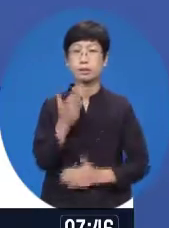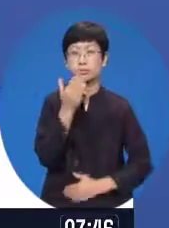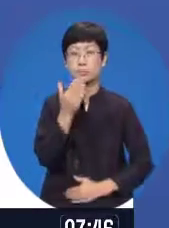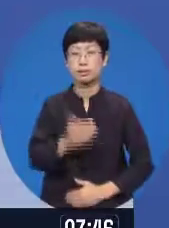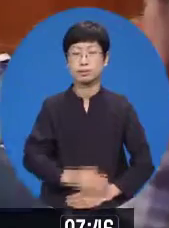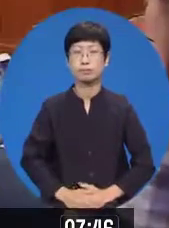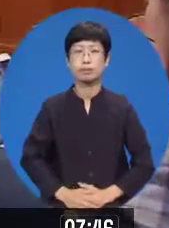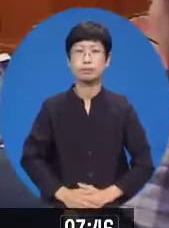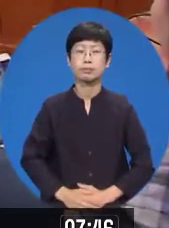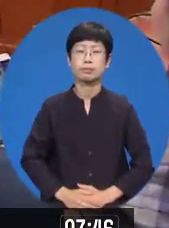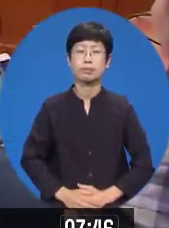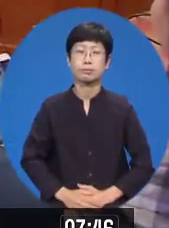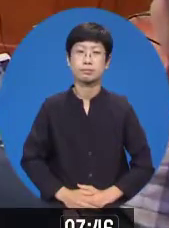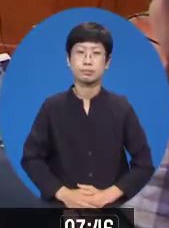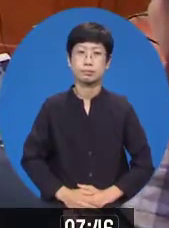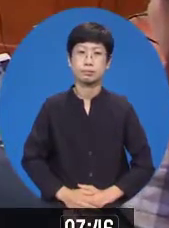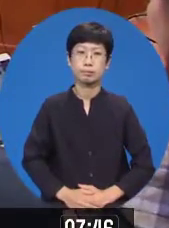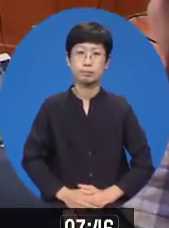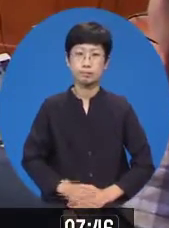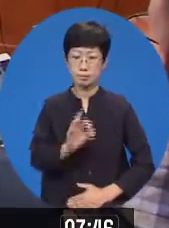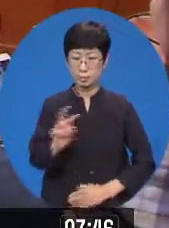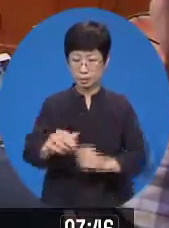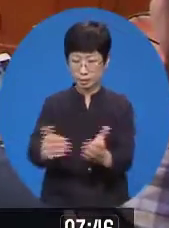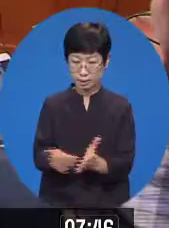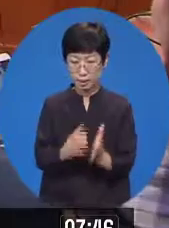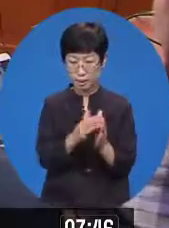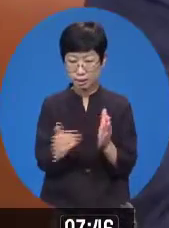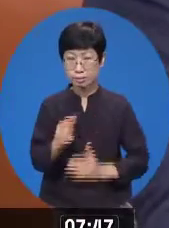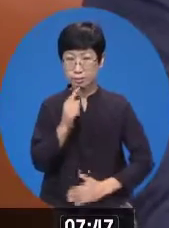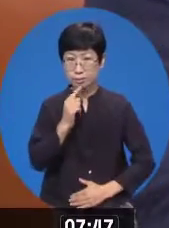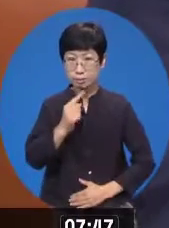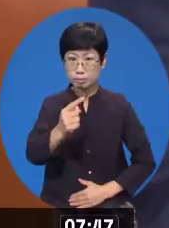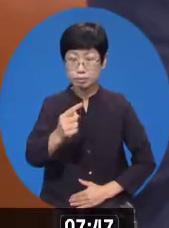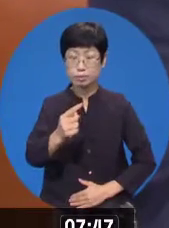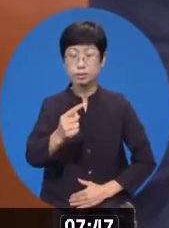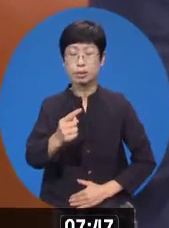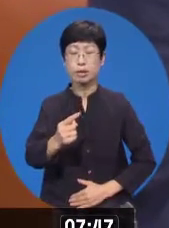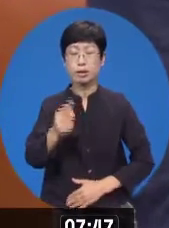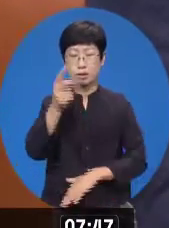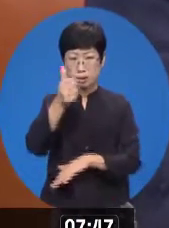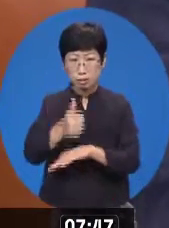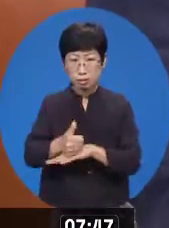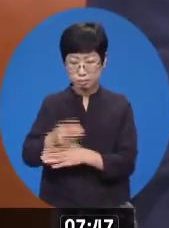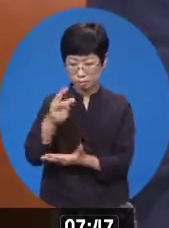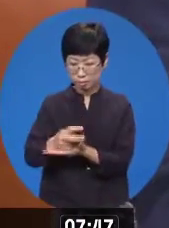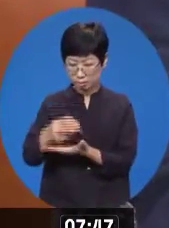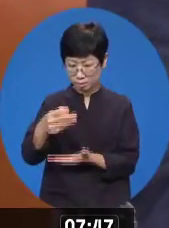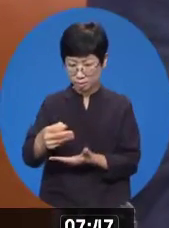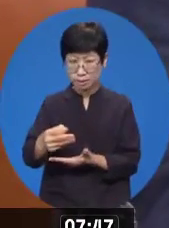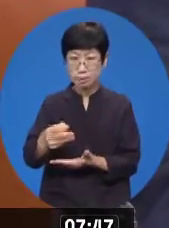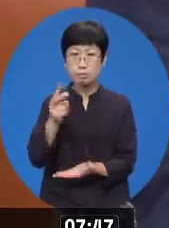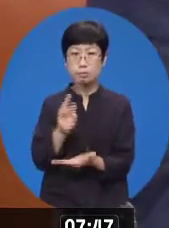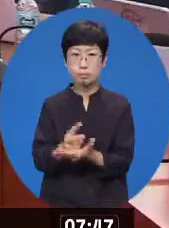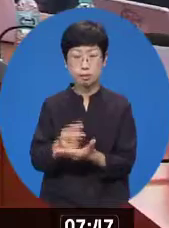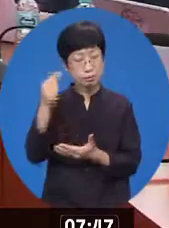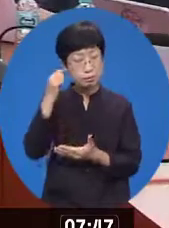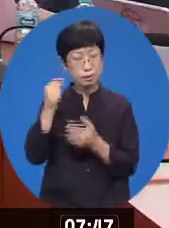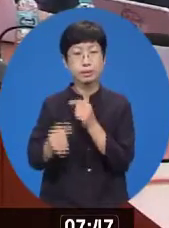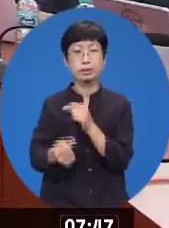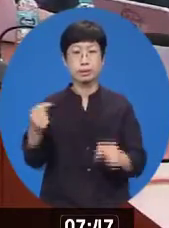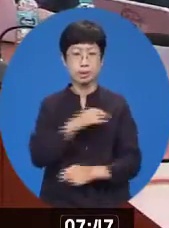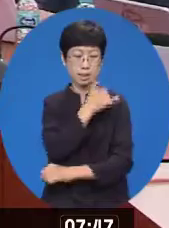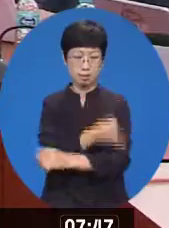있습니다. 야당의 가족 청문회 요구는 헌법 가치와 법률 정신에 어긋나는 인권 침해라며